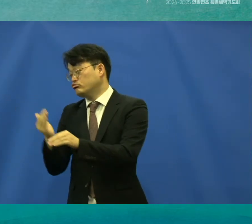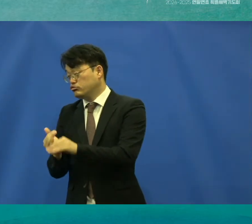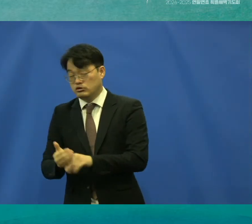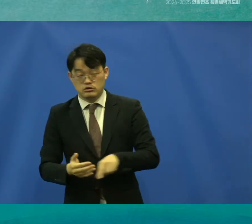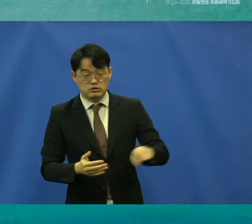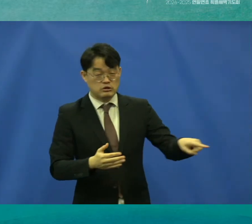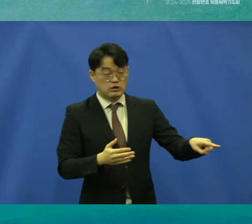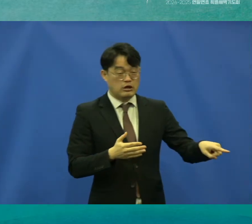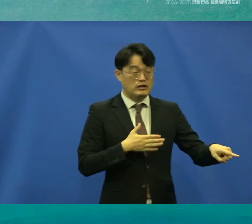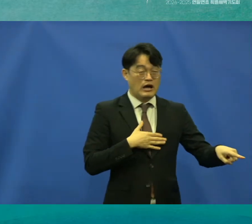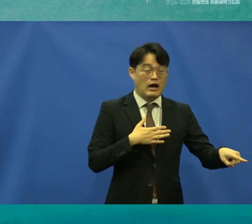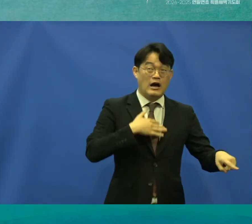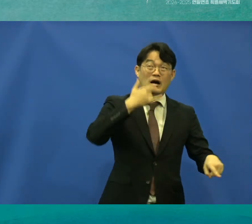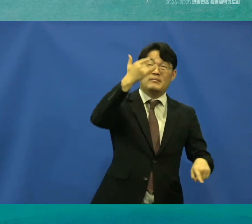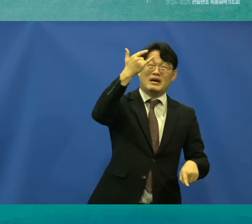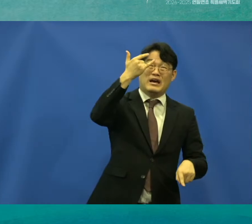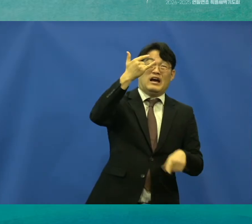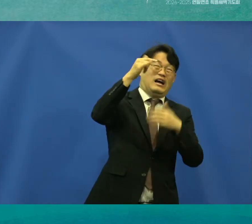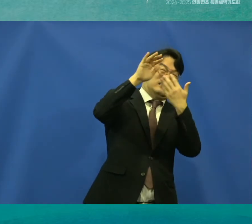모습.